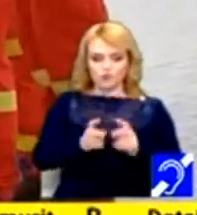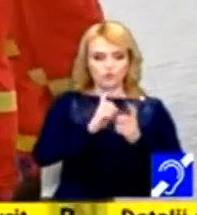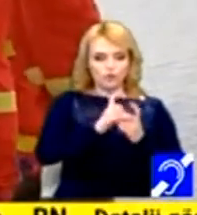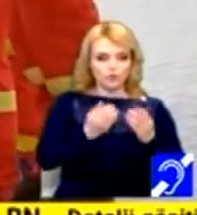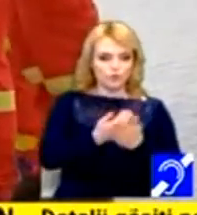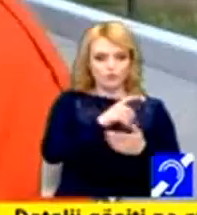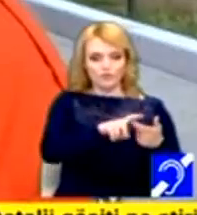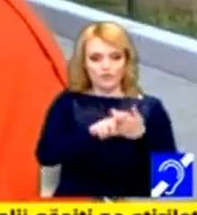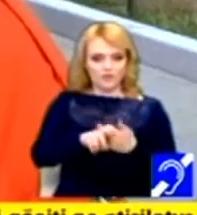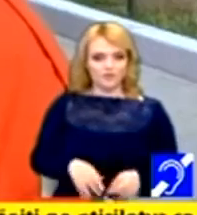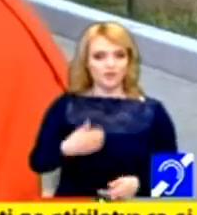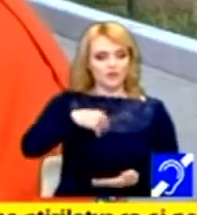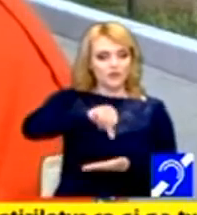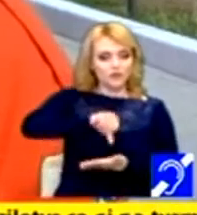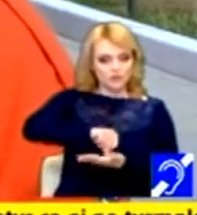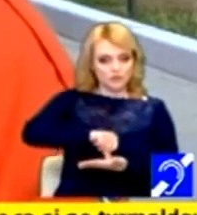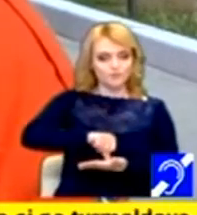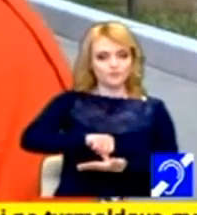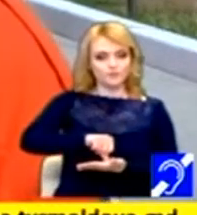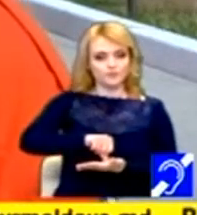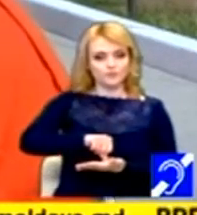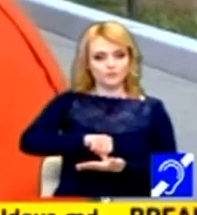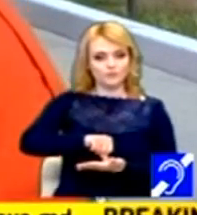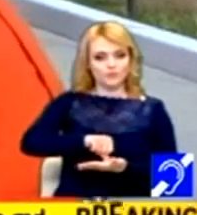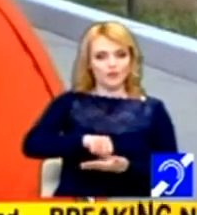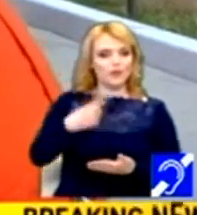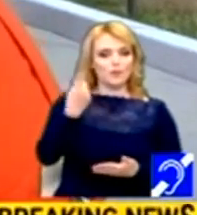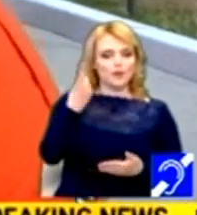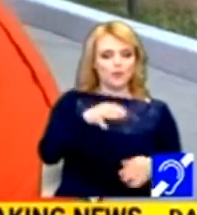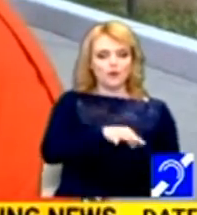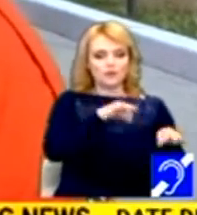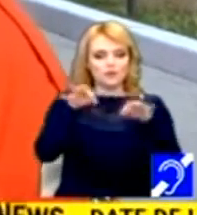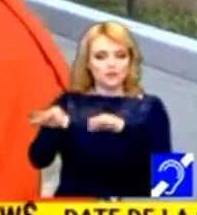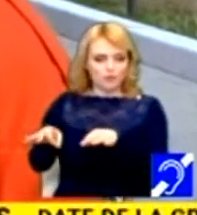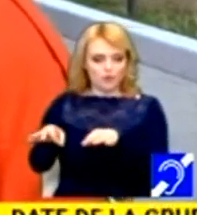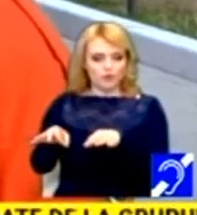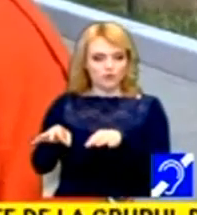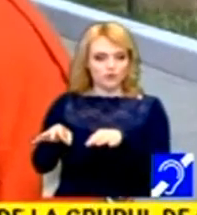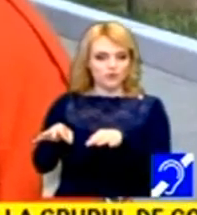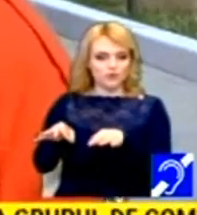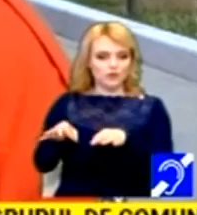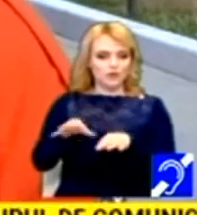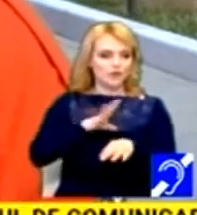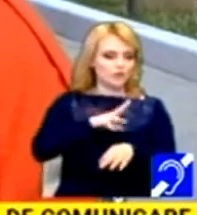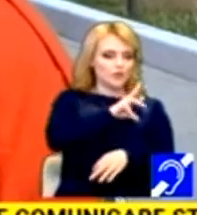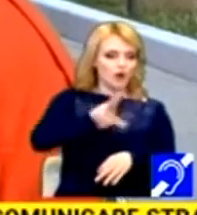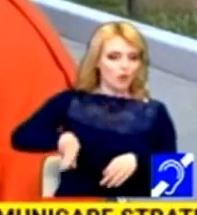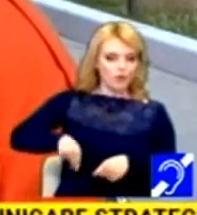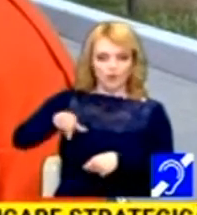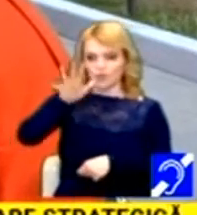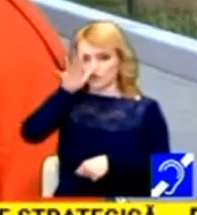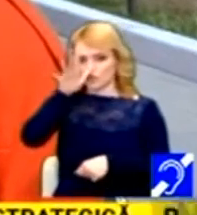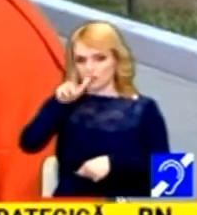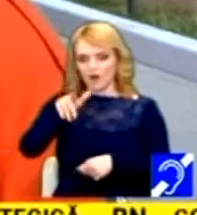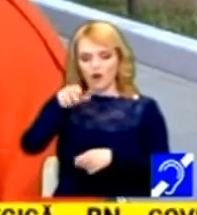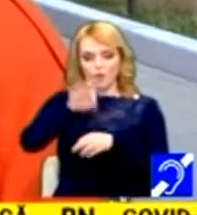noul coronavirus. Am participat la, chiar la primul transport care s-a făcut de la Cahul la Chișinău a